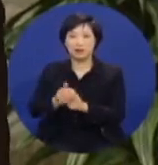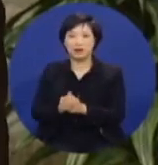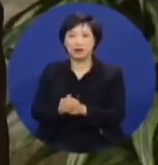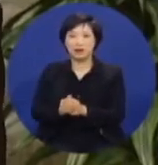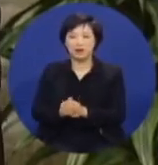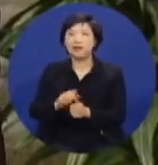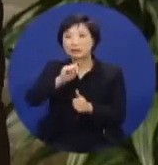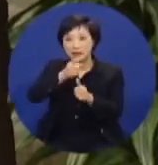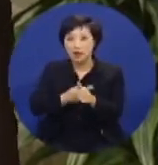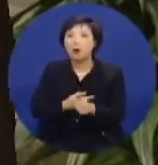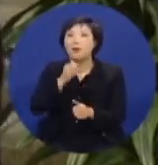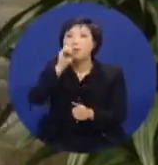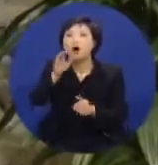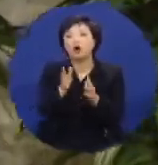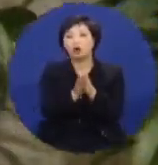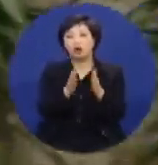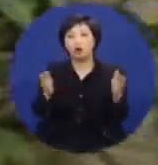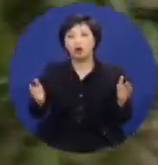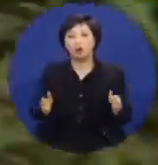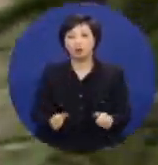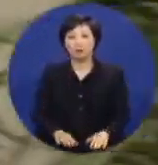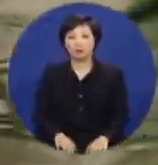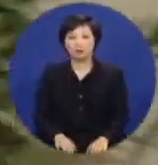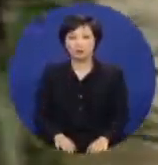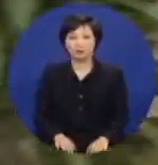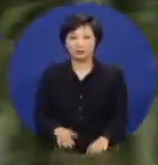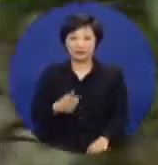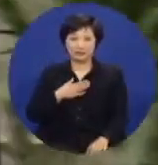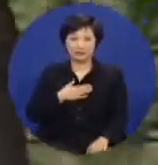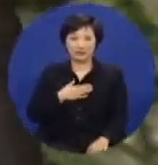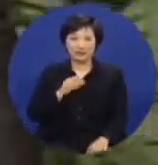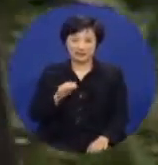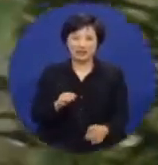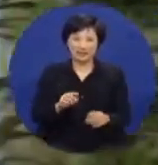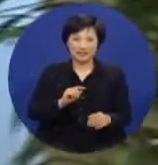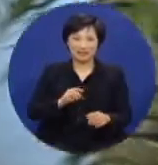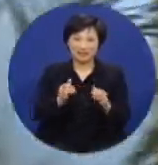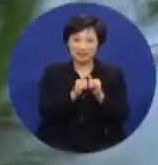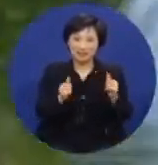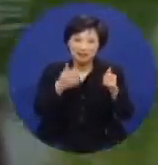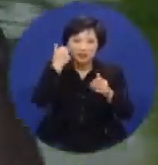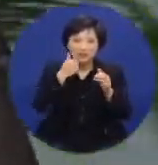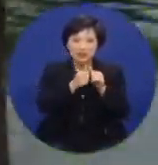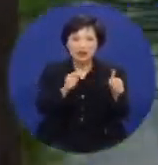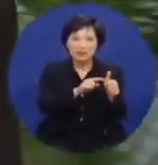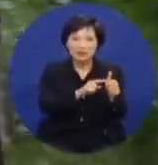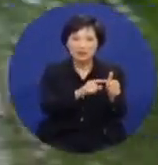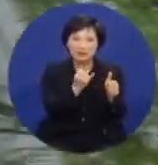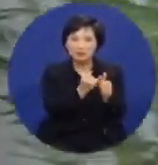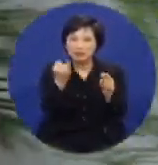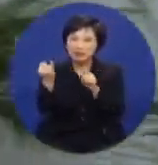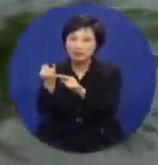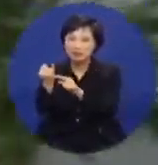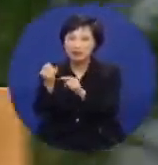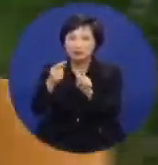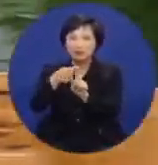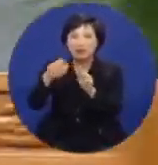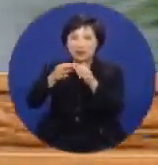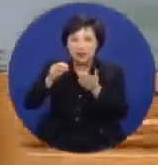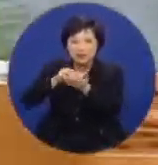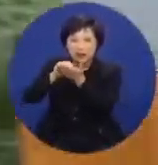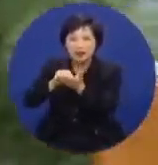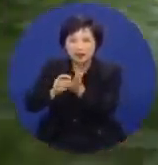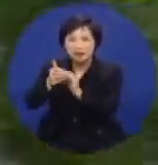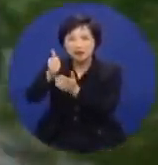마계 뒤 또 버려도 자기 부인들이 교회 와서 예수 믿고 구원 받고 어 확 싸게